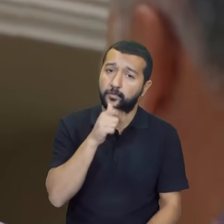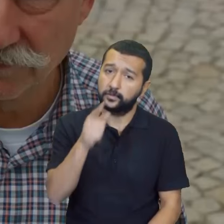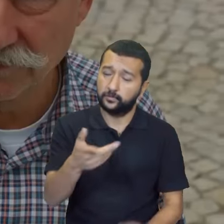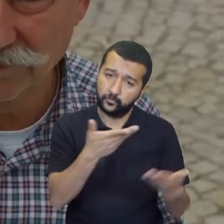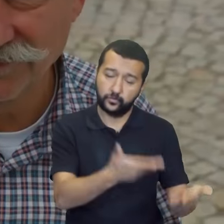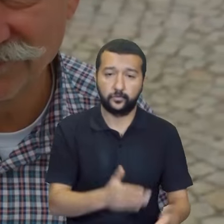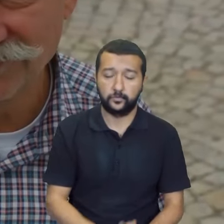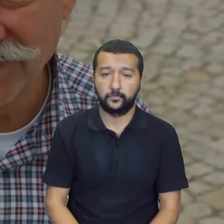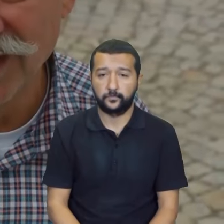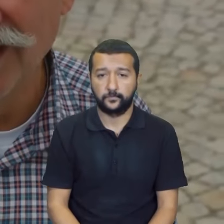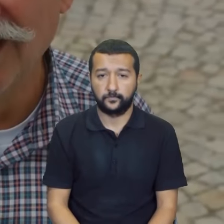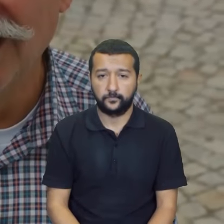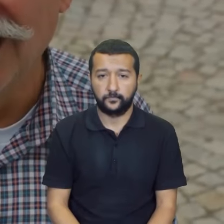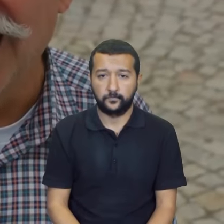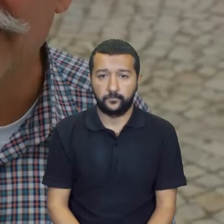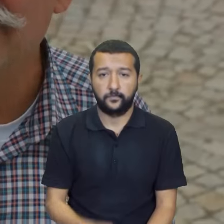Sen buyur.